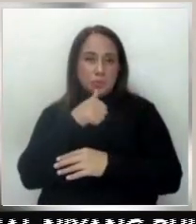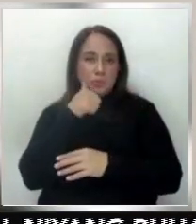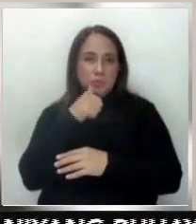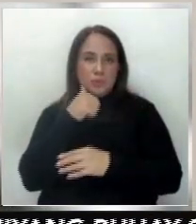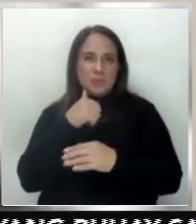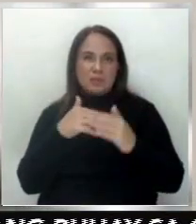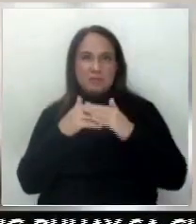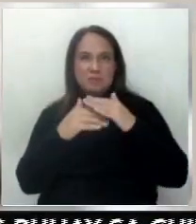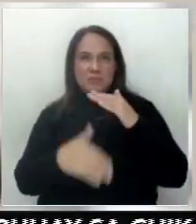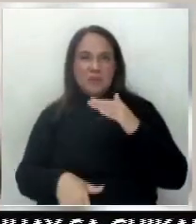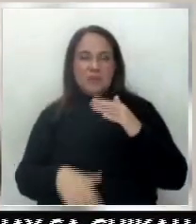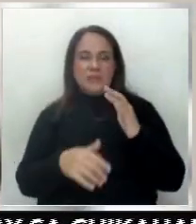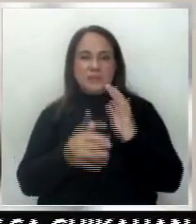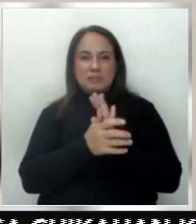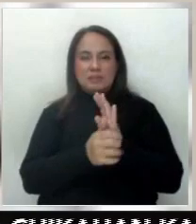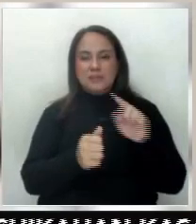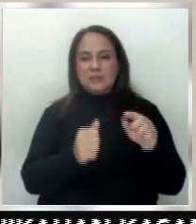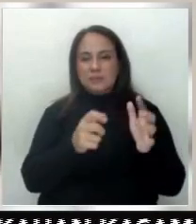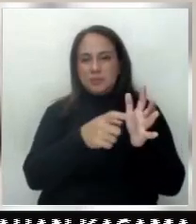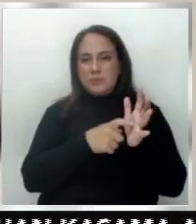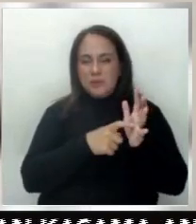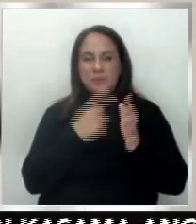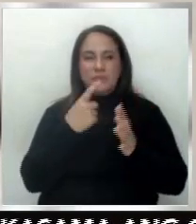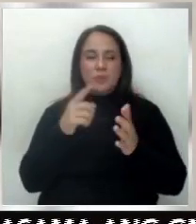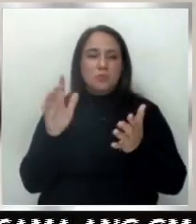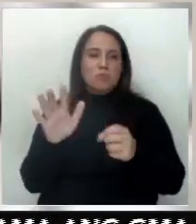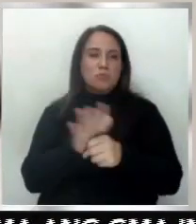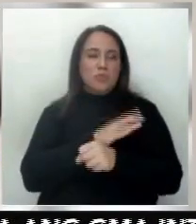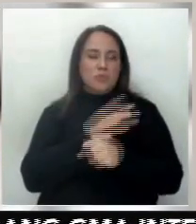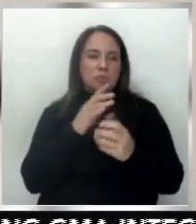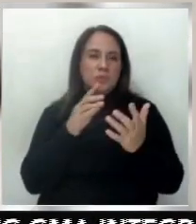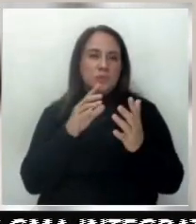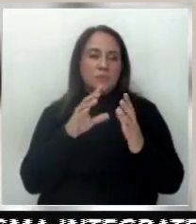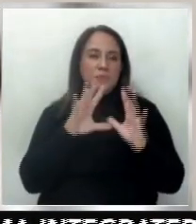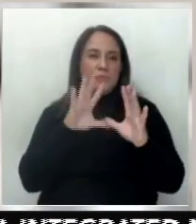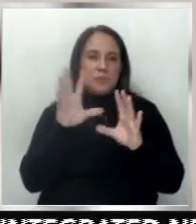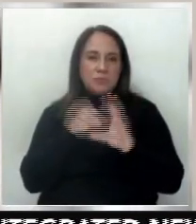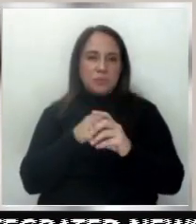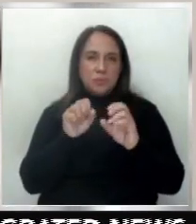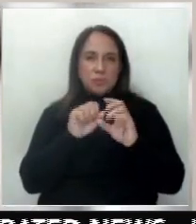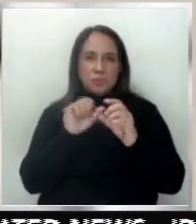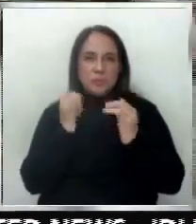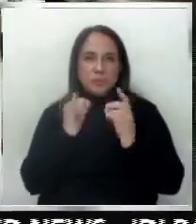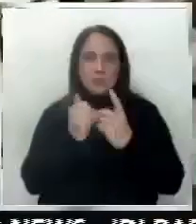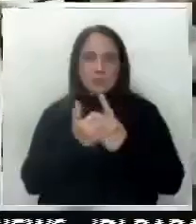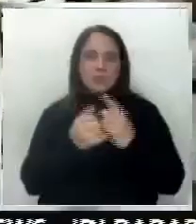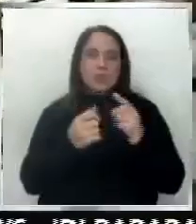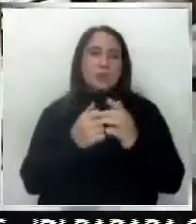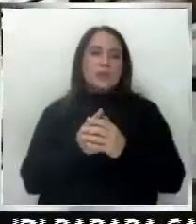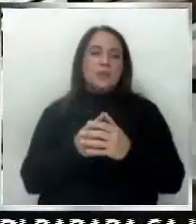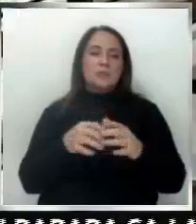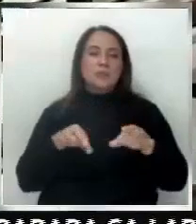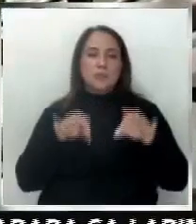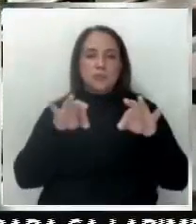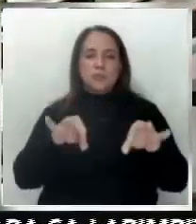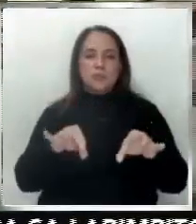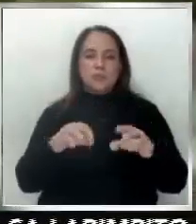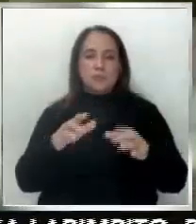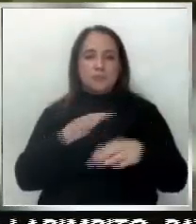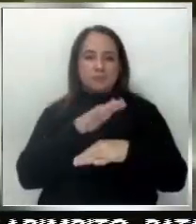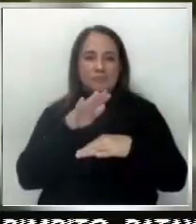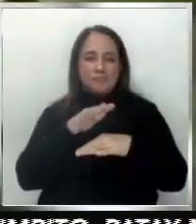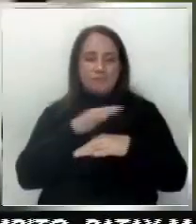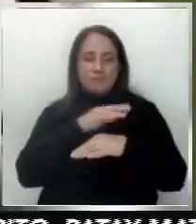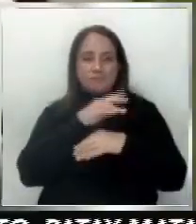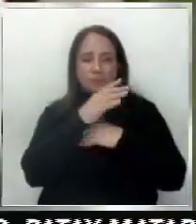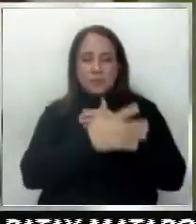proficiency level required for full participation in society and contributing to nation building. May bago na ring curriculum